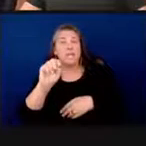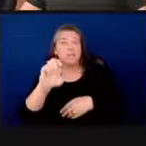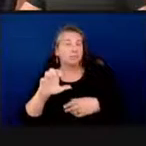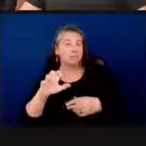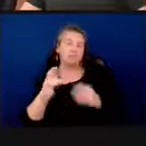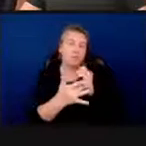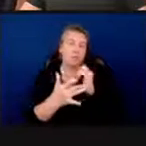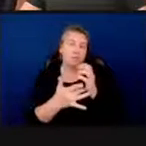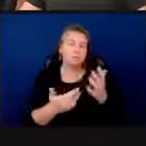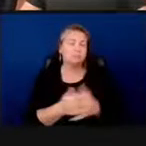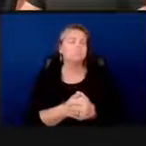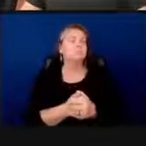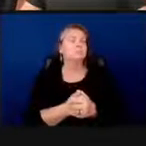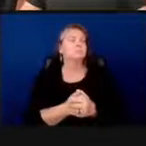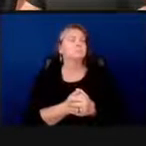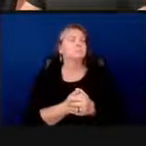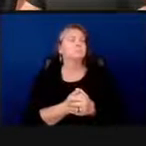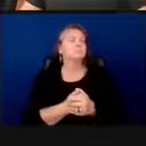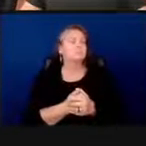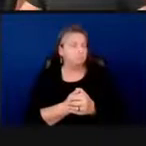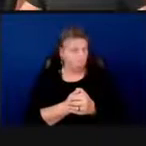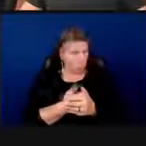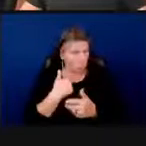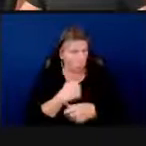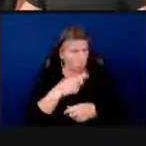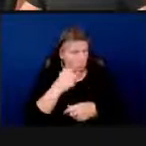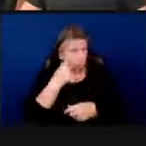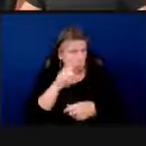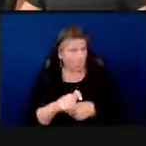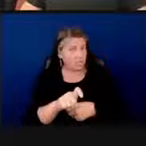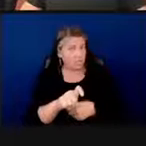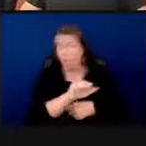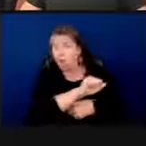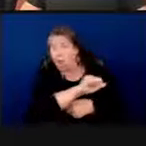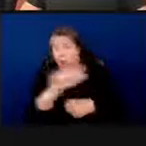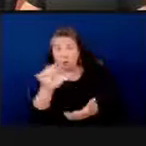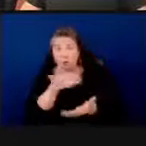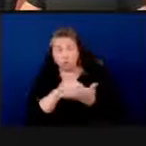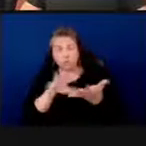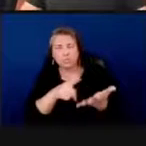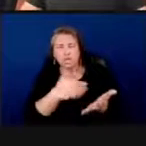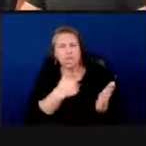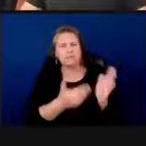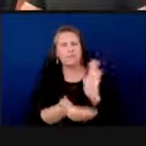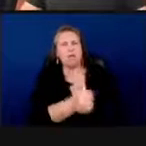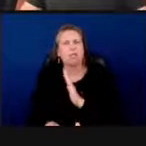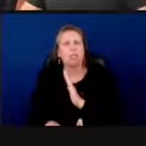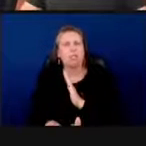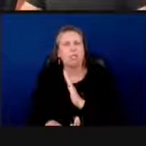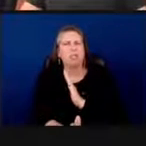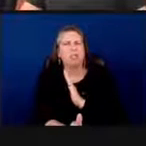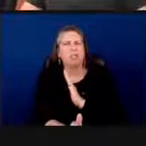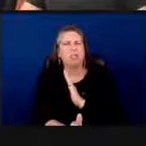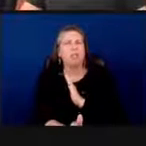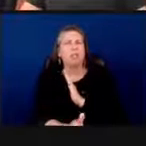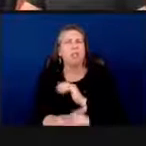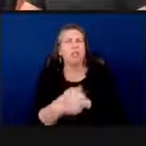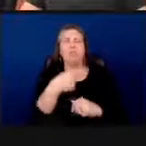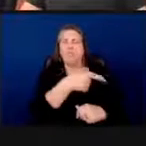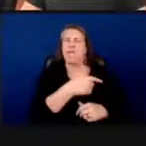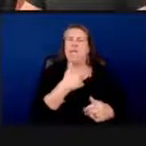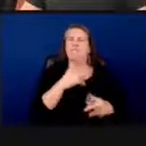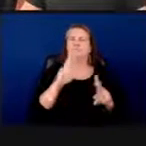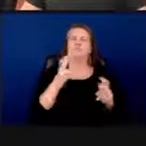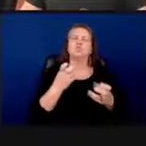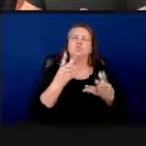التي اعترفنا بها، هناك أمران، الأول أن هناك بعض المهارات التي يطورها الطلاب